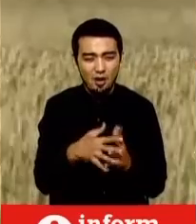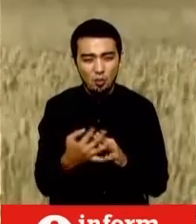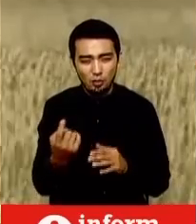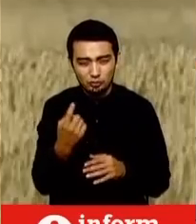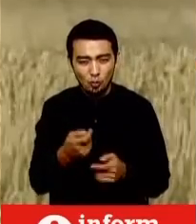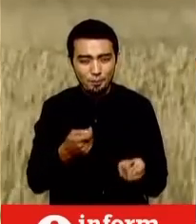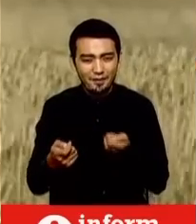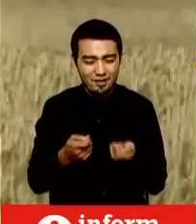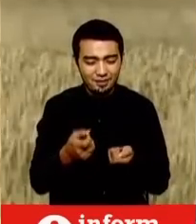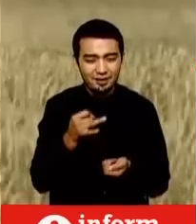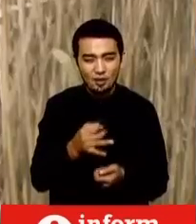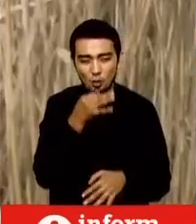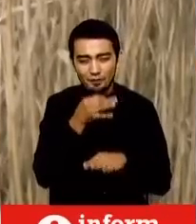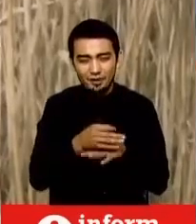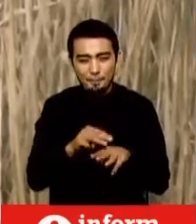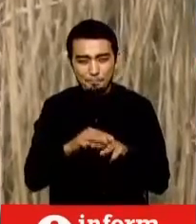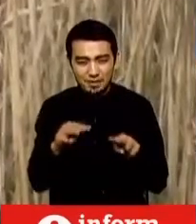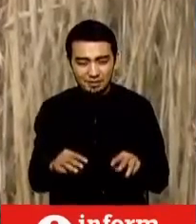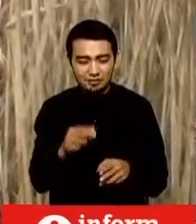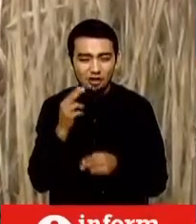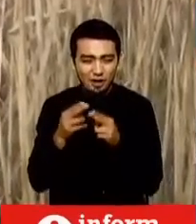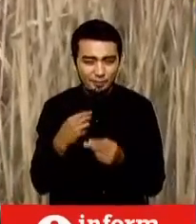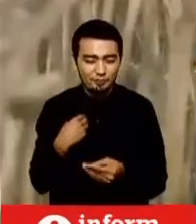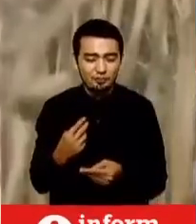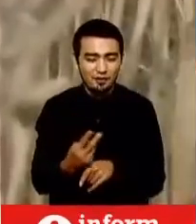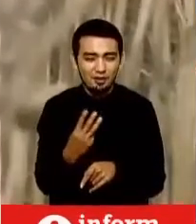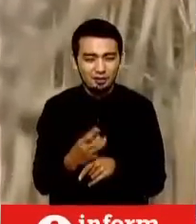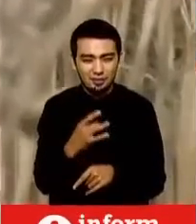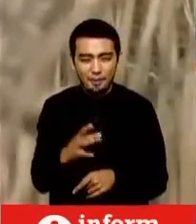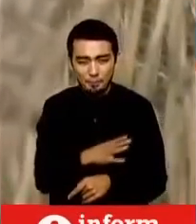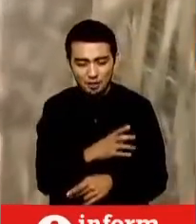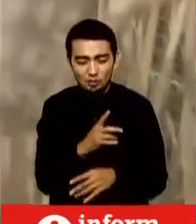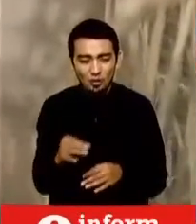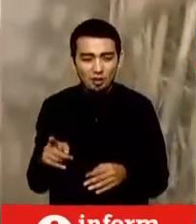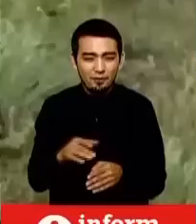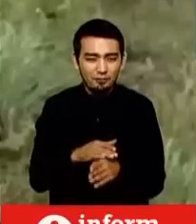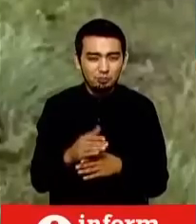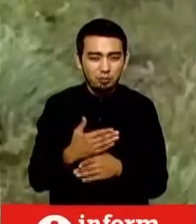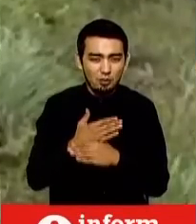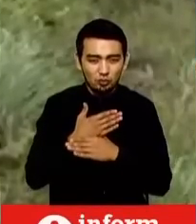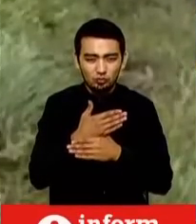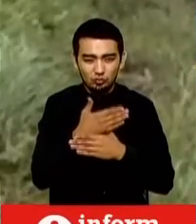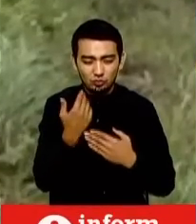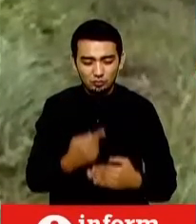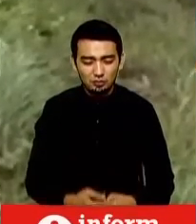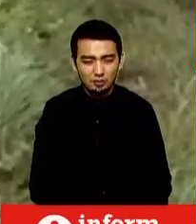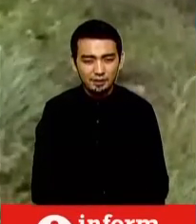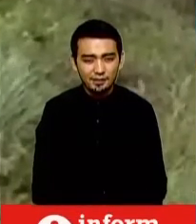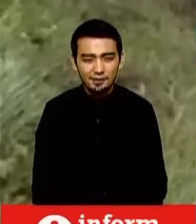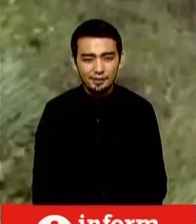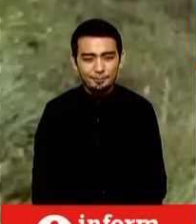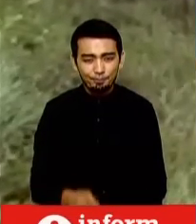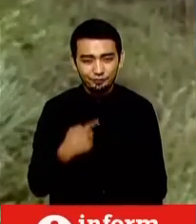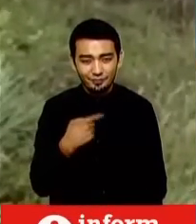шаруашылығы басқармасы мен жауапты министрлікке талай рет жеткіздік. Алайда еш нәтиже жоқ деп отыр. Біз биыл мінекей 30 мыңдай